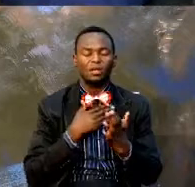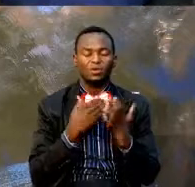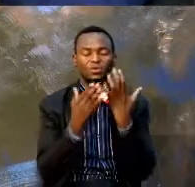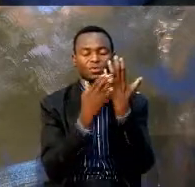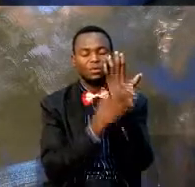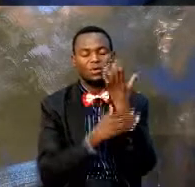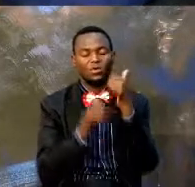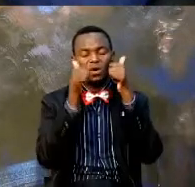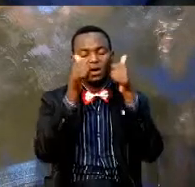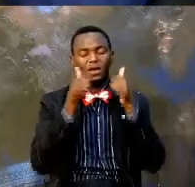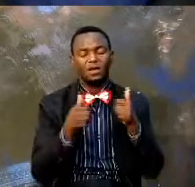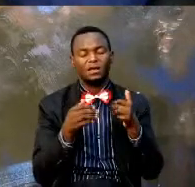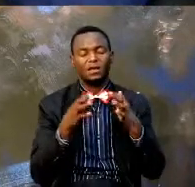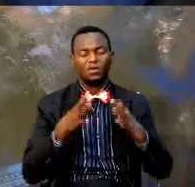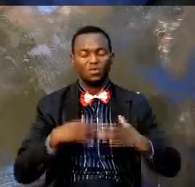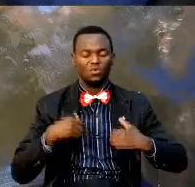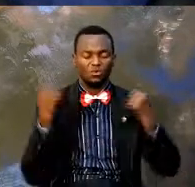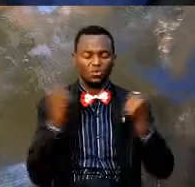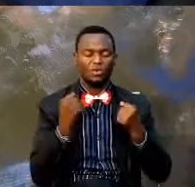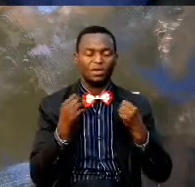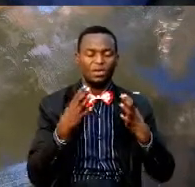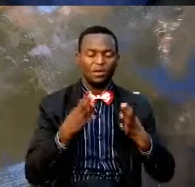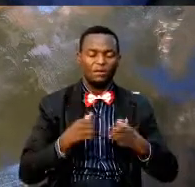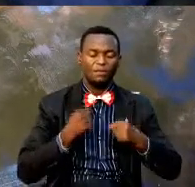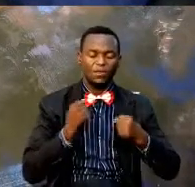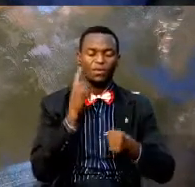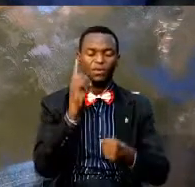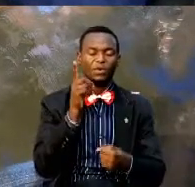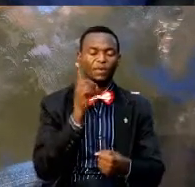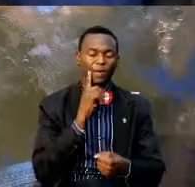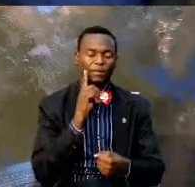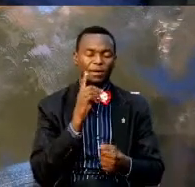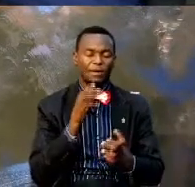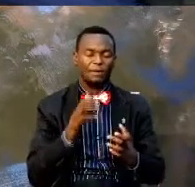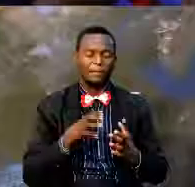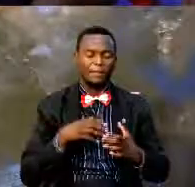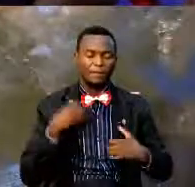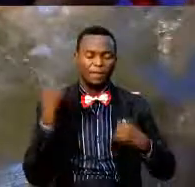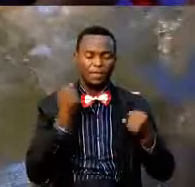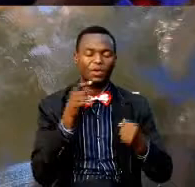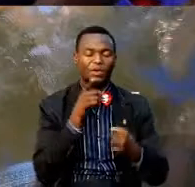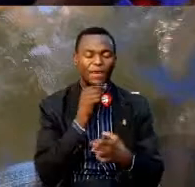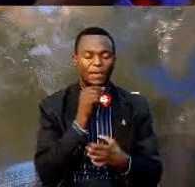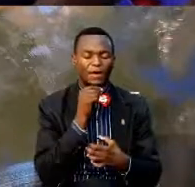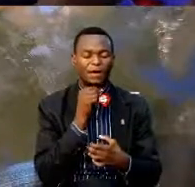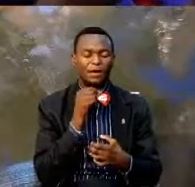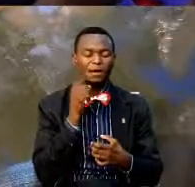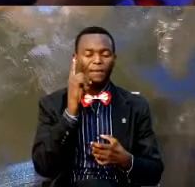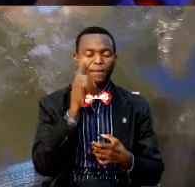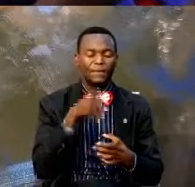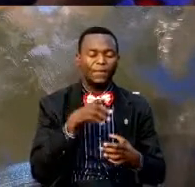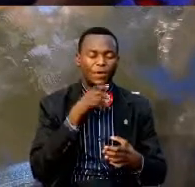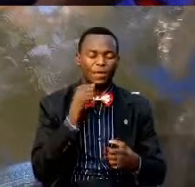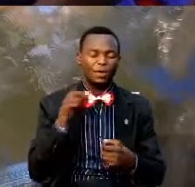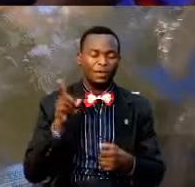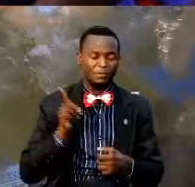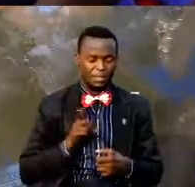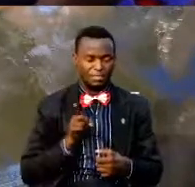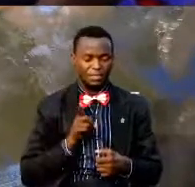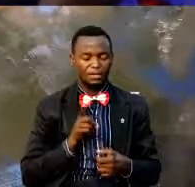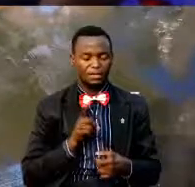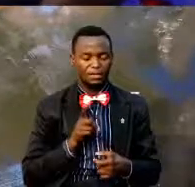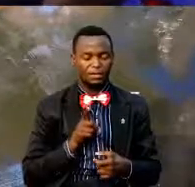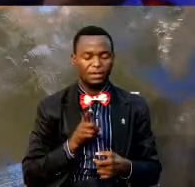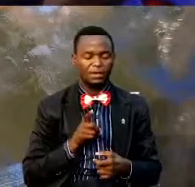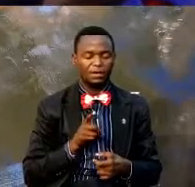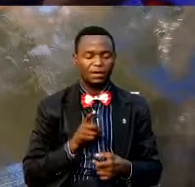ahadi yako umetuponya. Mponye yule mama. Mponye yule baba. Mponye yule kijana, mponye yule binti.